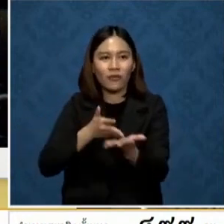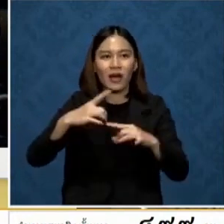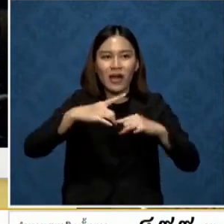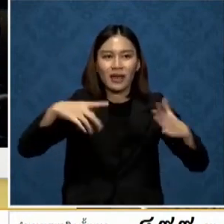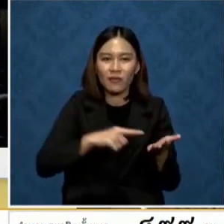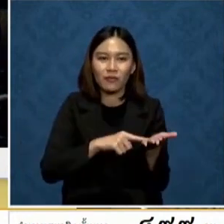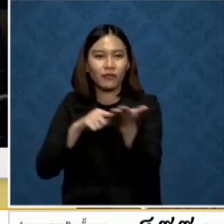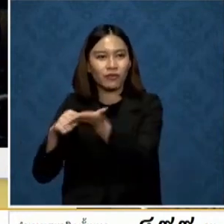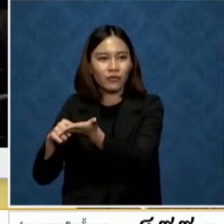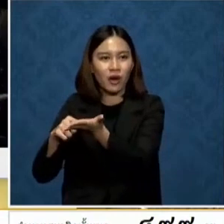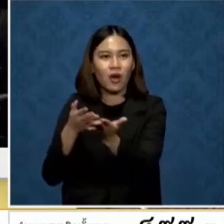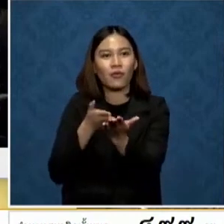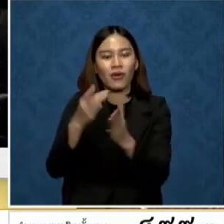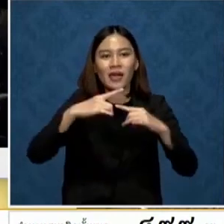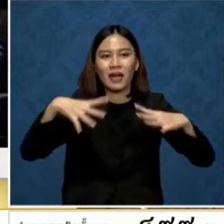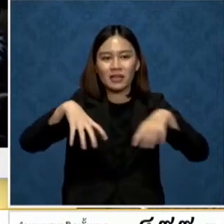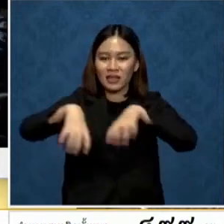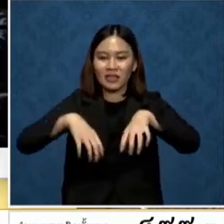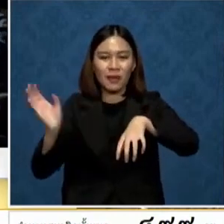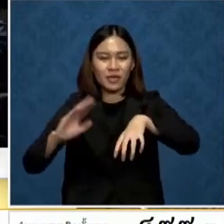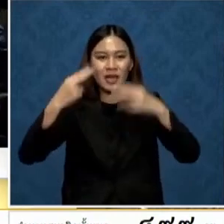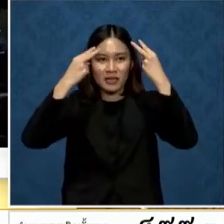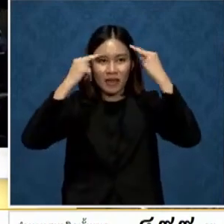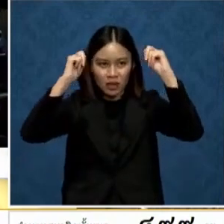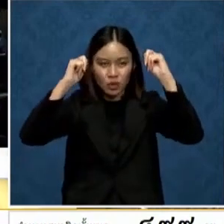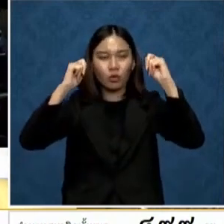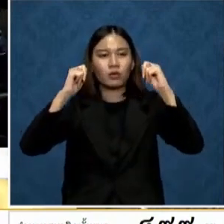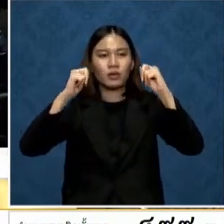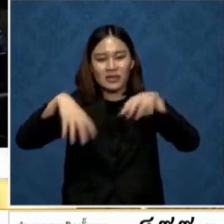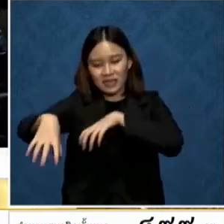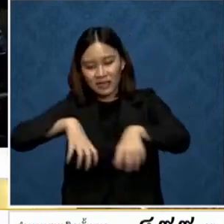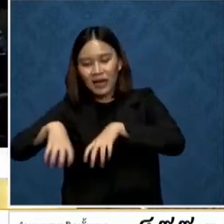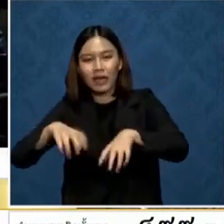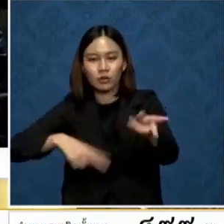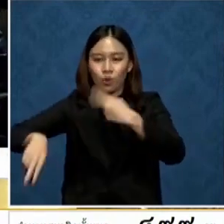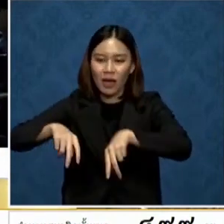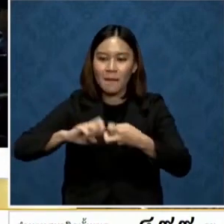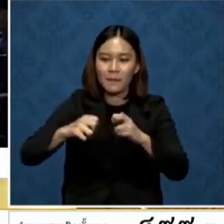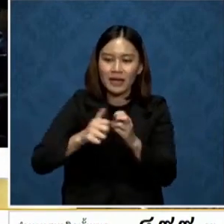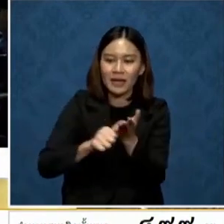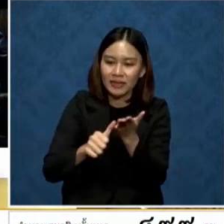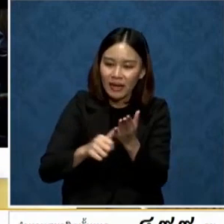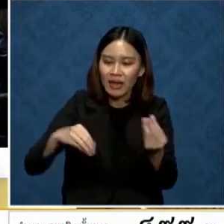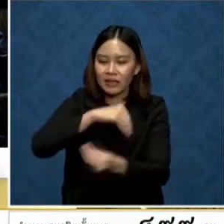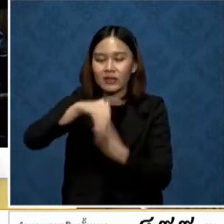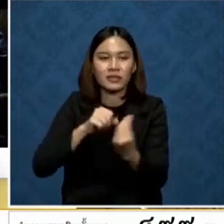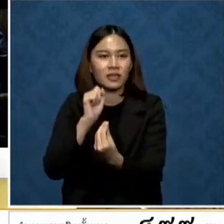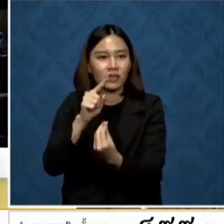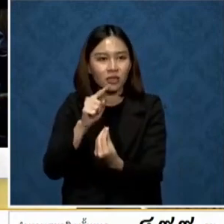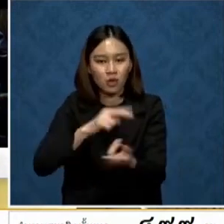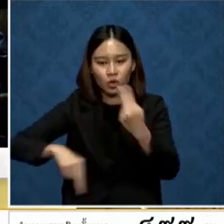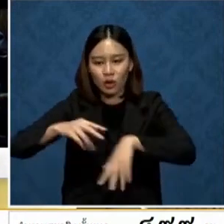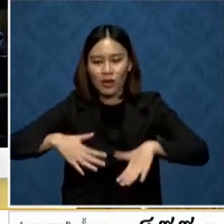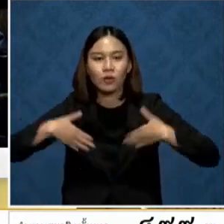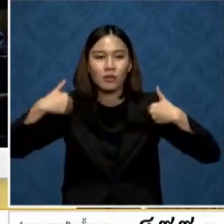เสนอผู้นำฝ่ายค้านไม่ใช่ฝ่ายบริหารนายกฝ่ายบริหารเต้องทำการจัดการบริหารแก้ปัญหาผากท้องแก้ปัญหาเศรษฐกิจบำบัดทุกข์